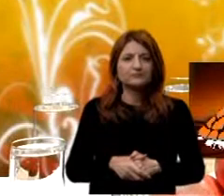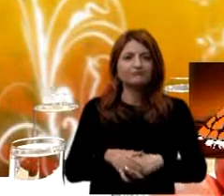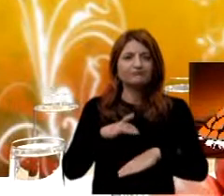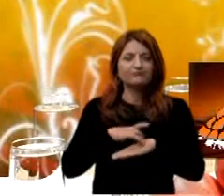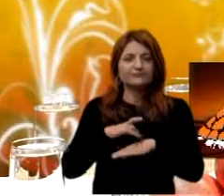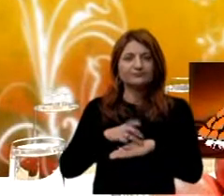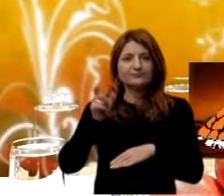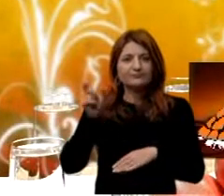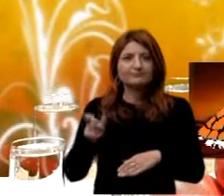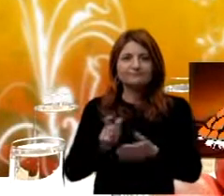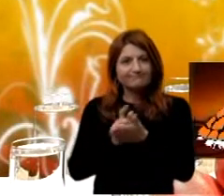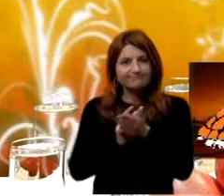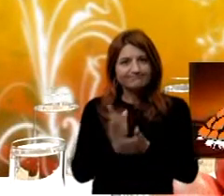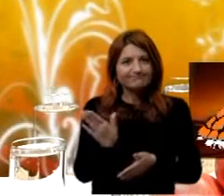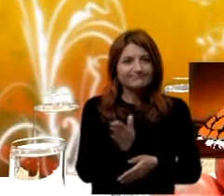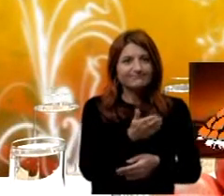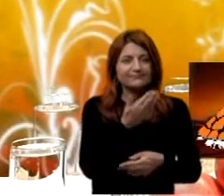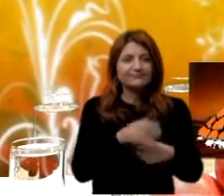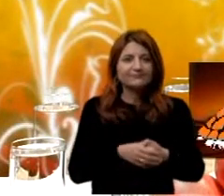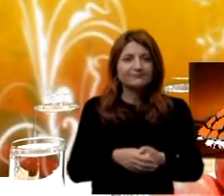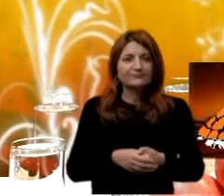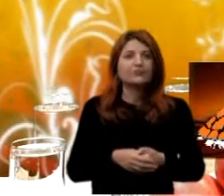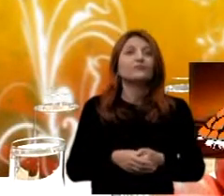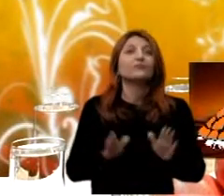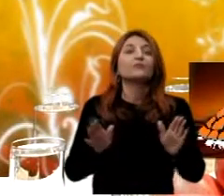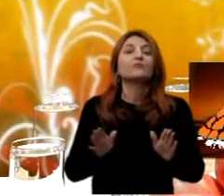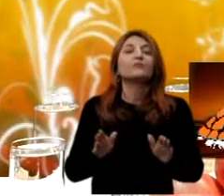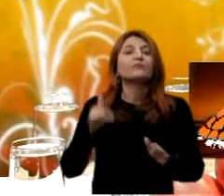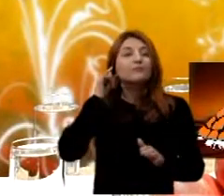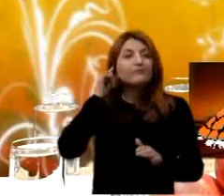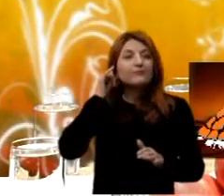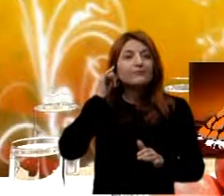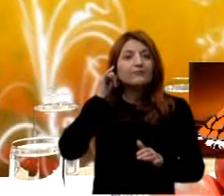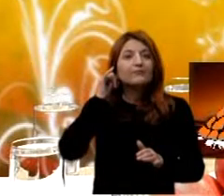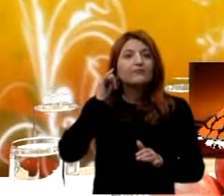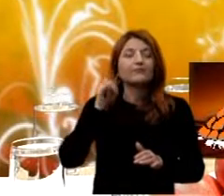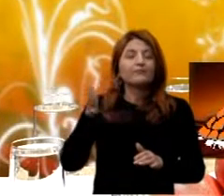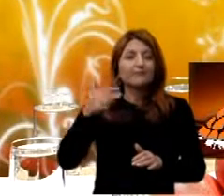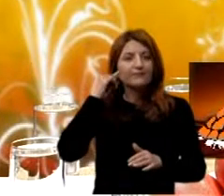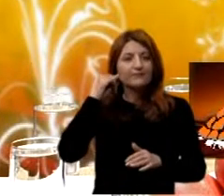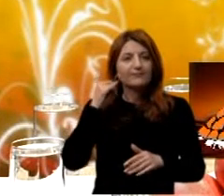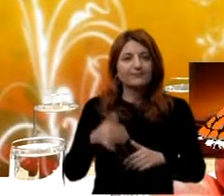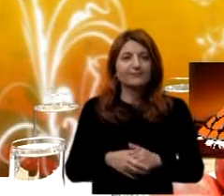se priprema vrijeme, pa samo malo se... imamo poziv. Evo, izvolite.